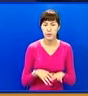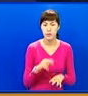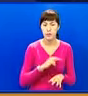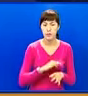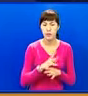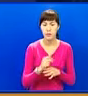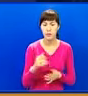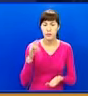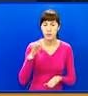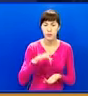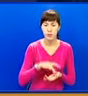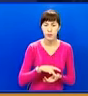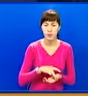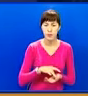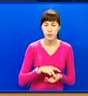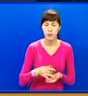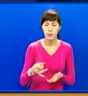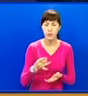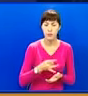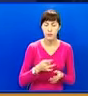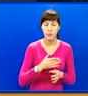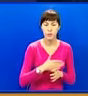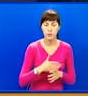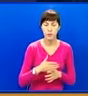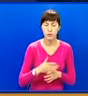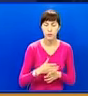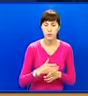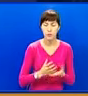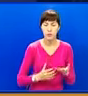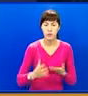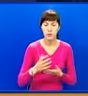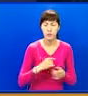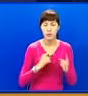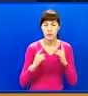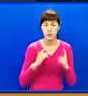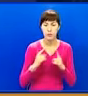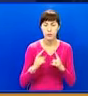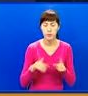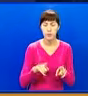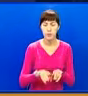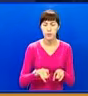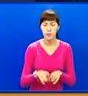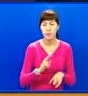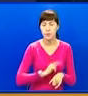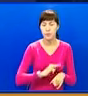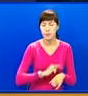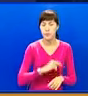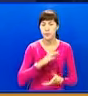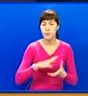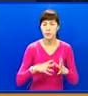жұмыспен қамту орталықтарында аудандық бөлімдерде жиналыстар жүргізіп, осы насихаттау жұмыстарының